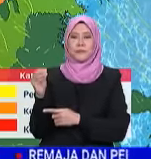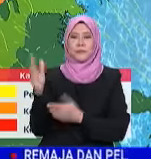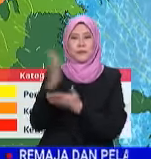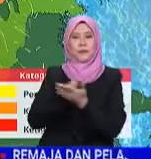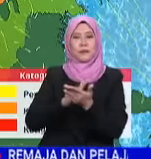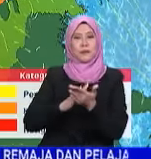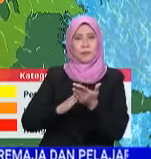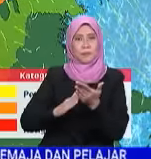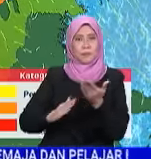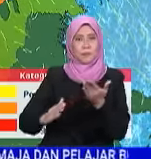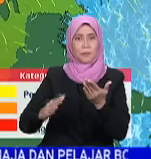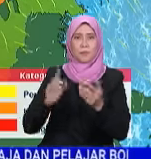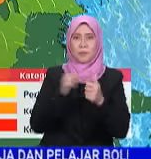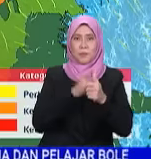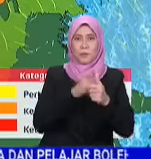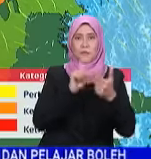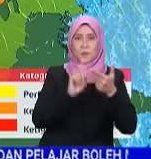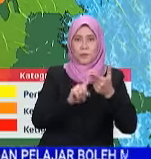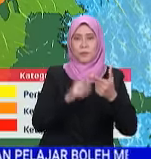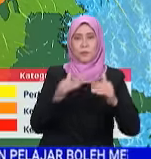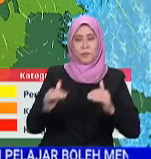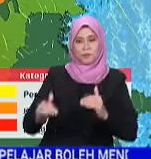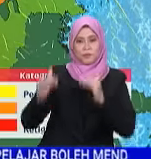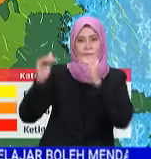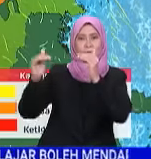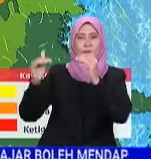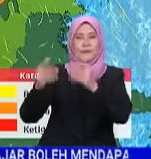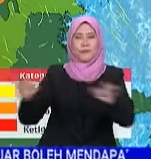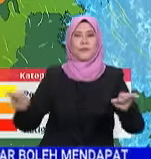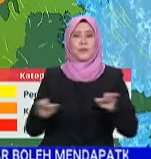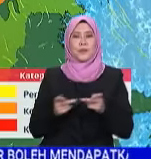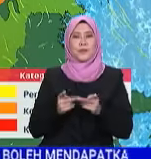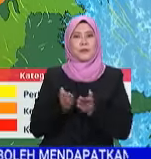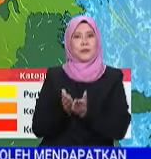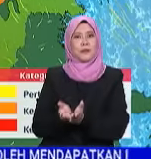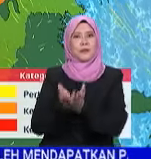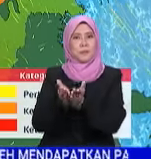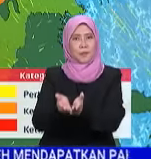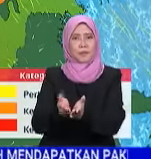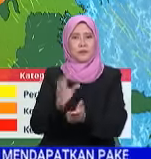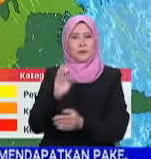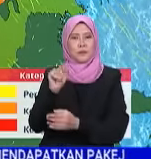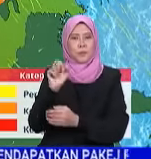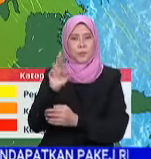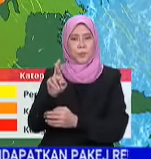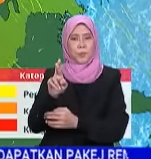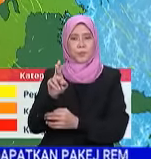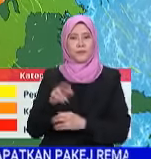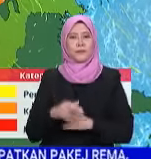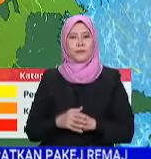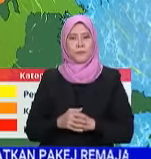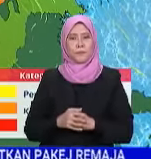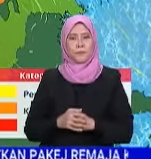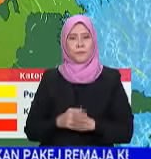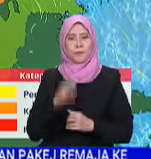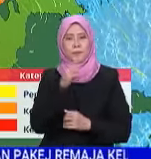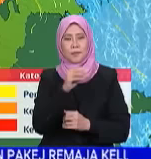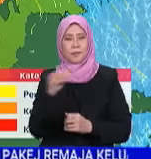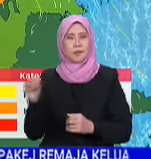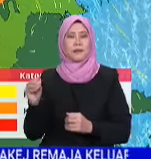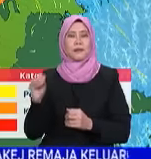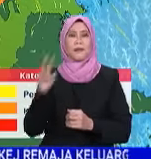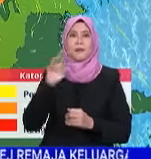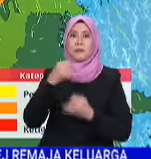sebahagian kategori pertama dan kedua sudah pun dinaik taraf di kawasan perkapalan condondor dan juga rifn dan keadaan ini m Malaysia